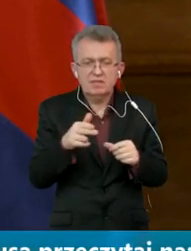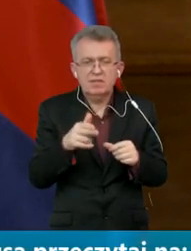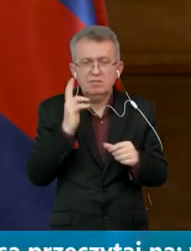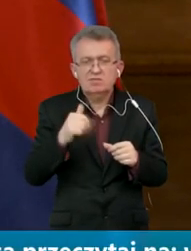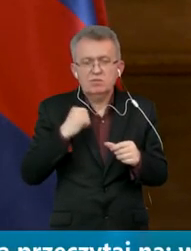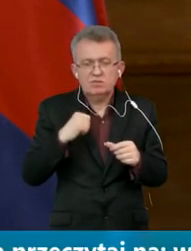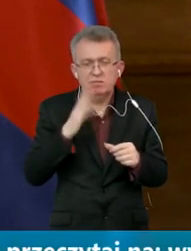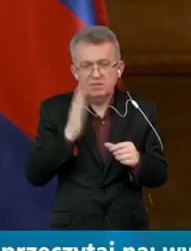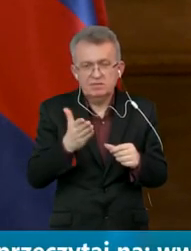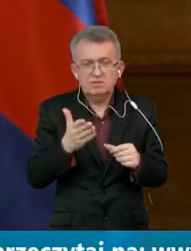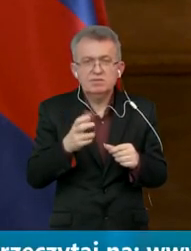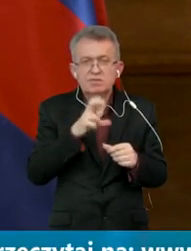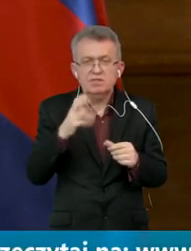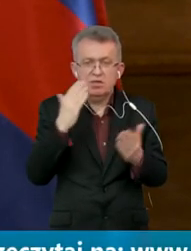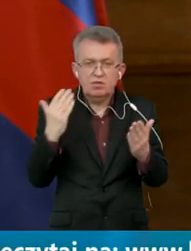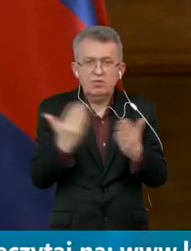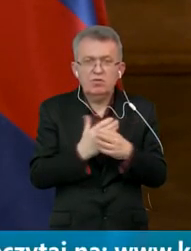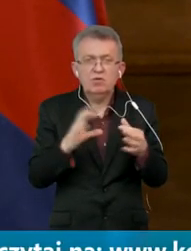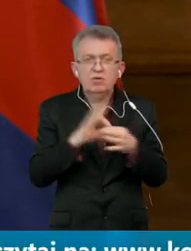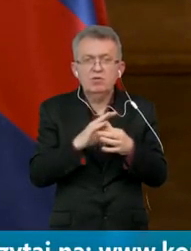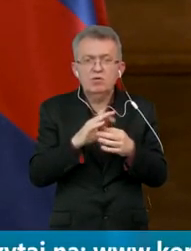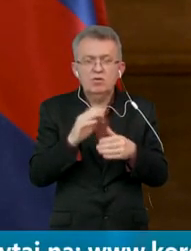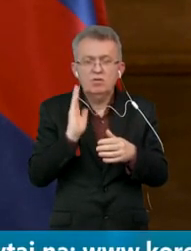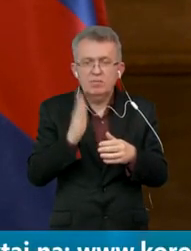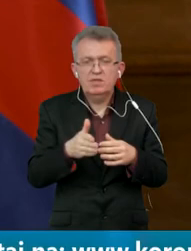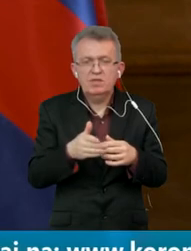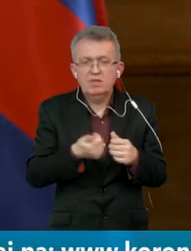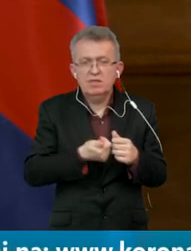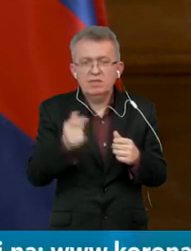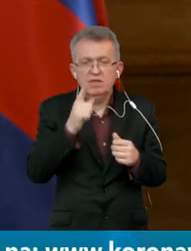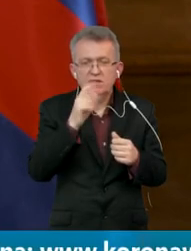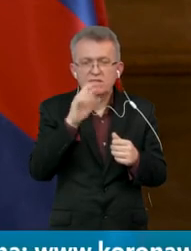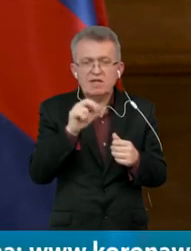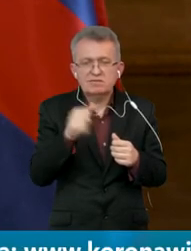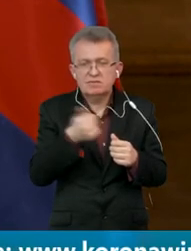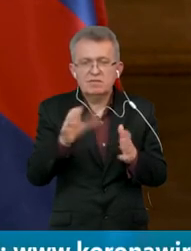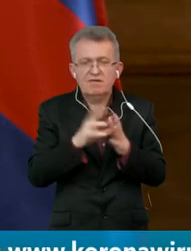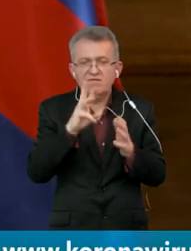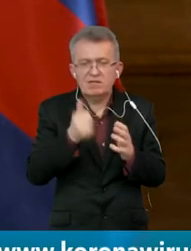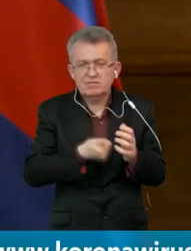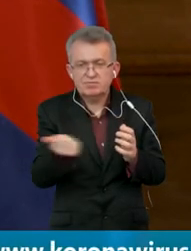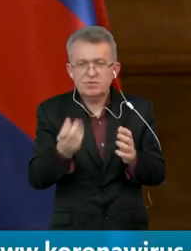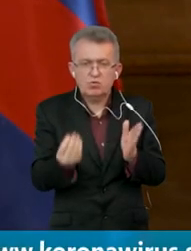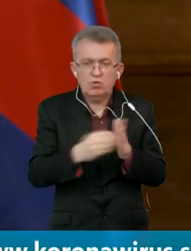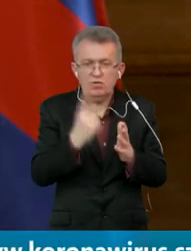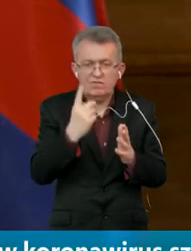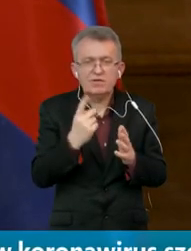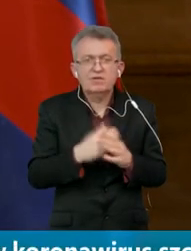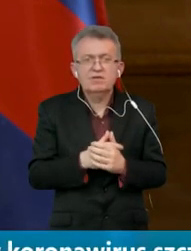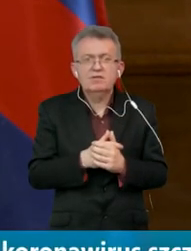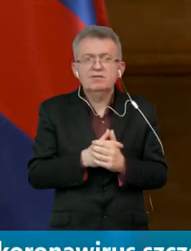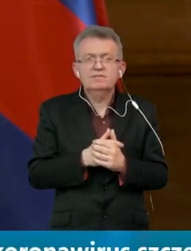się spodziewać zniszczenia jednej z łącznic zjazdu z trasy zamkowej na Nabrzeże Wieleckie?